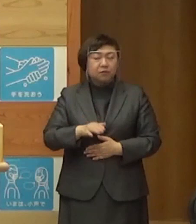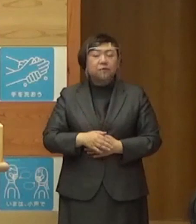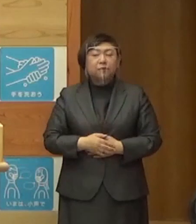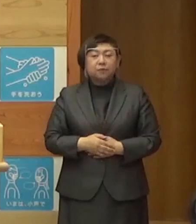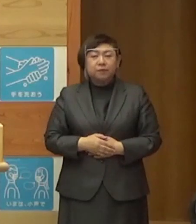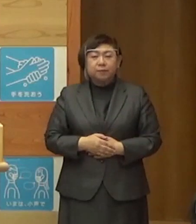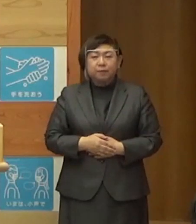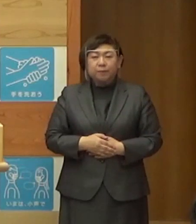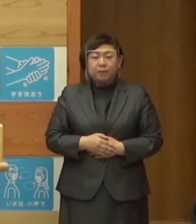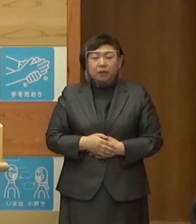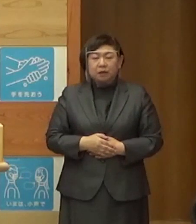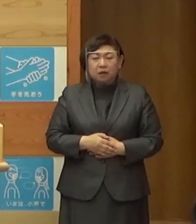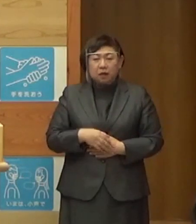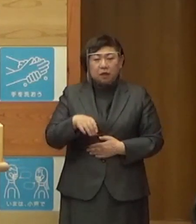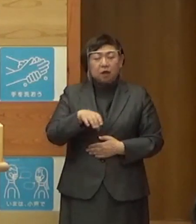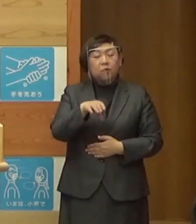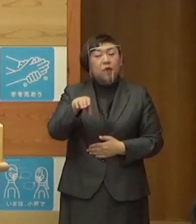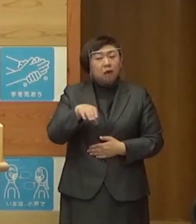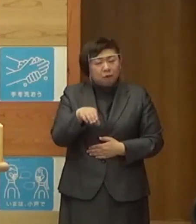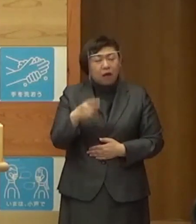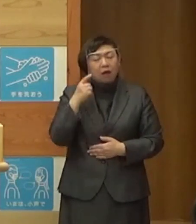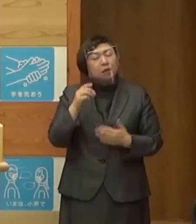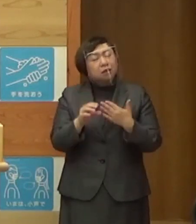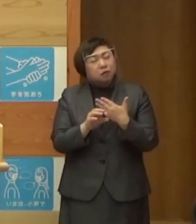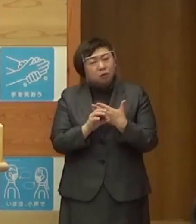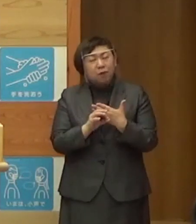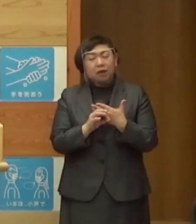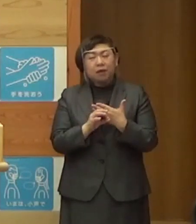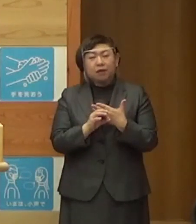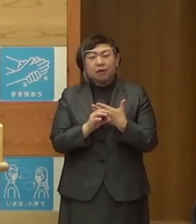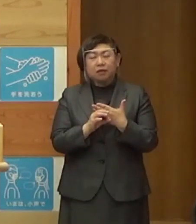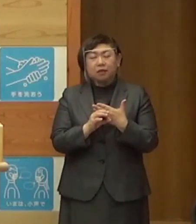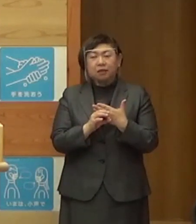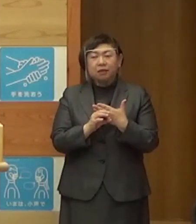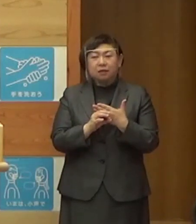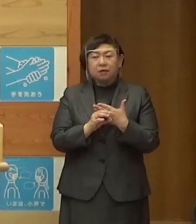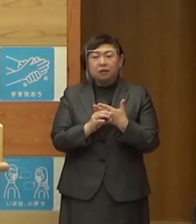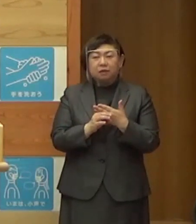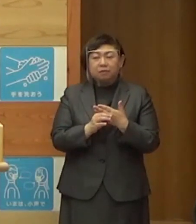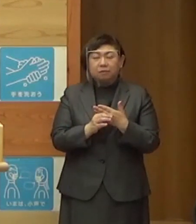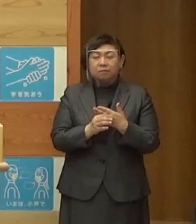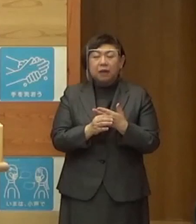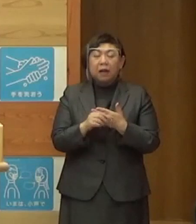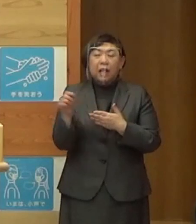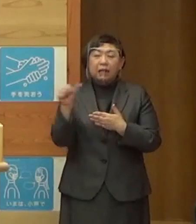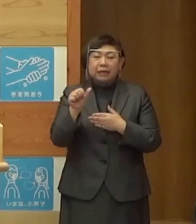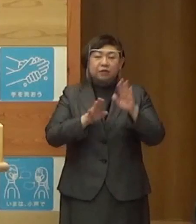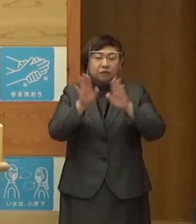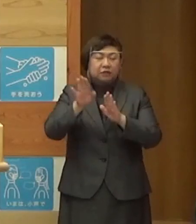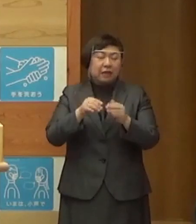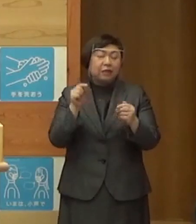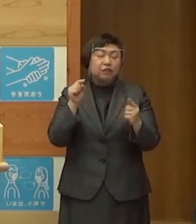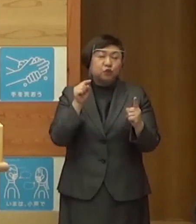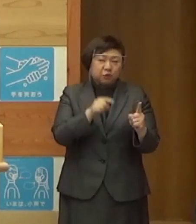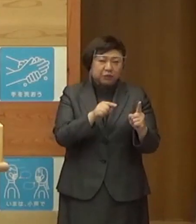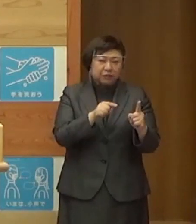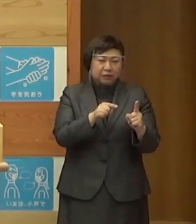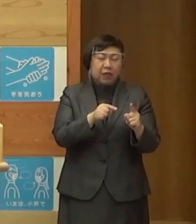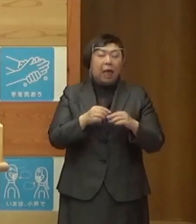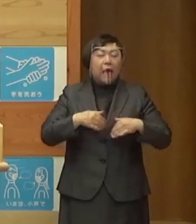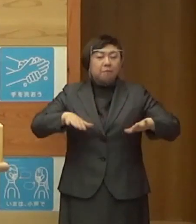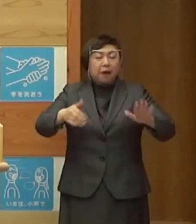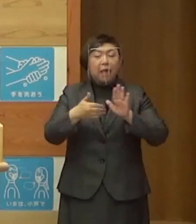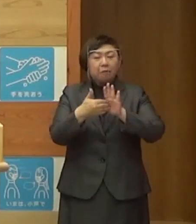んで、この点については、例えばこの ありましたよね、この緊急事態措置だとかまん延防止等重点措